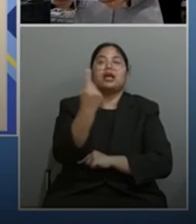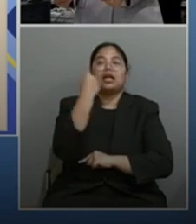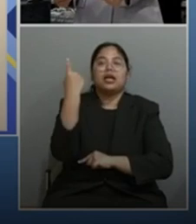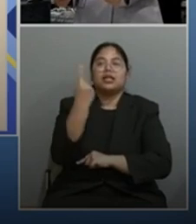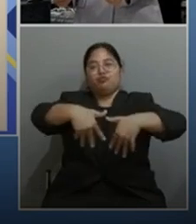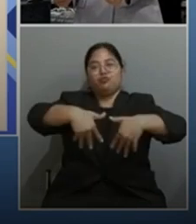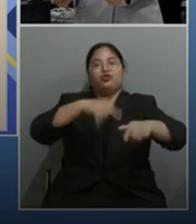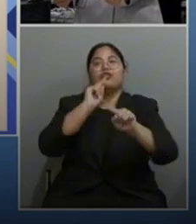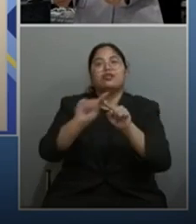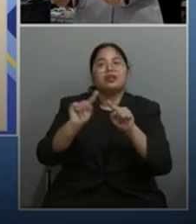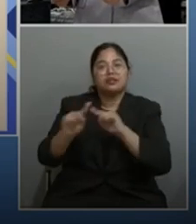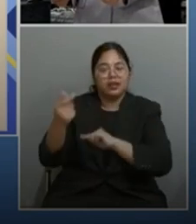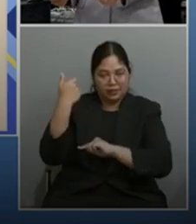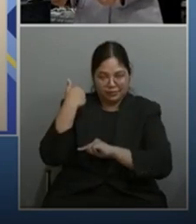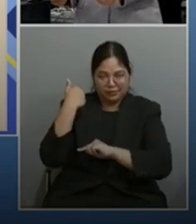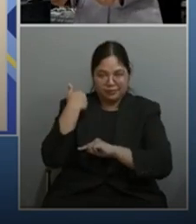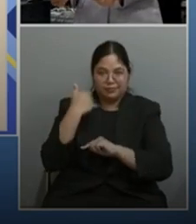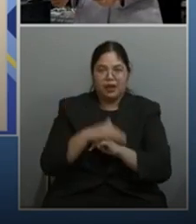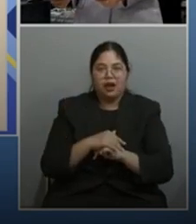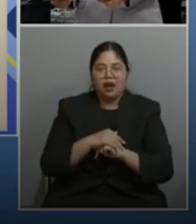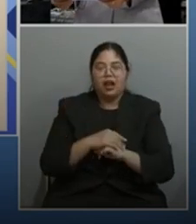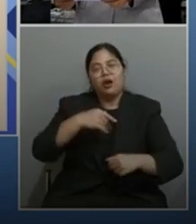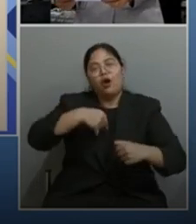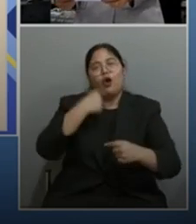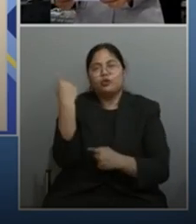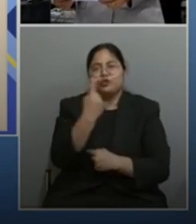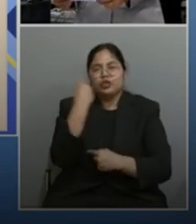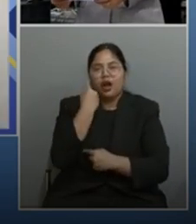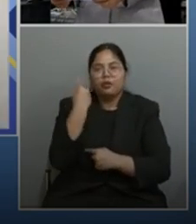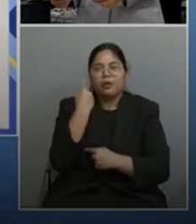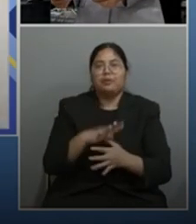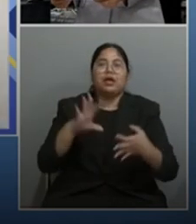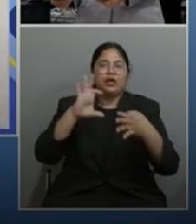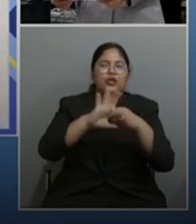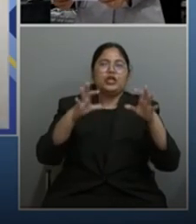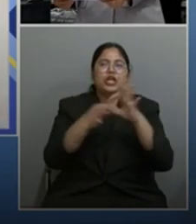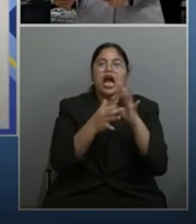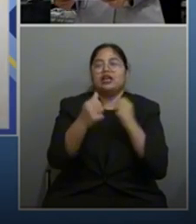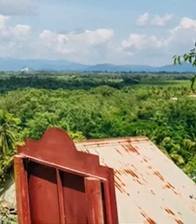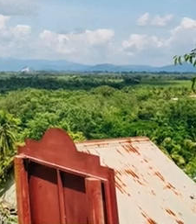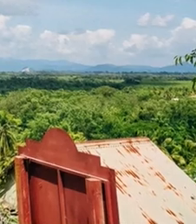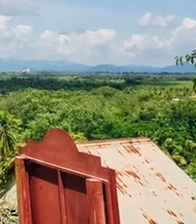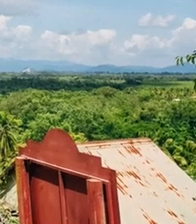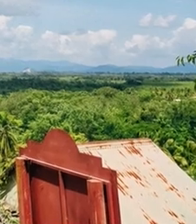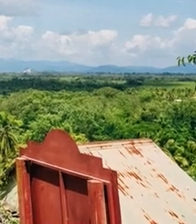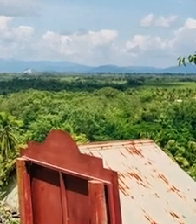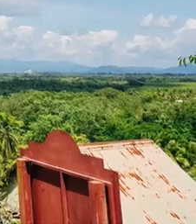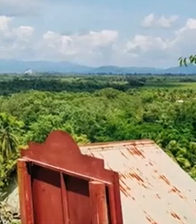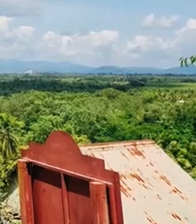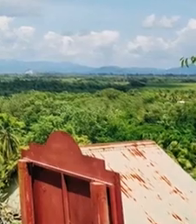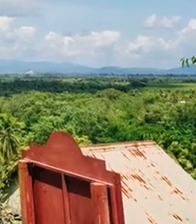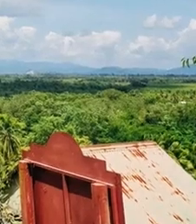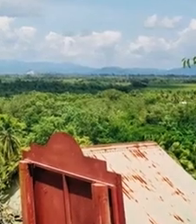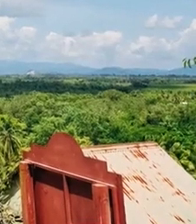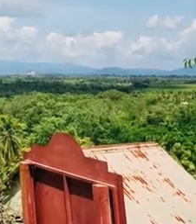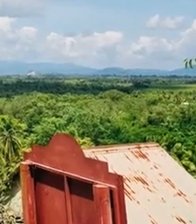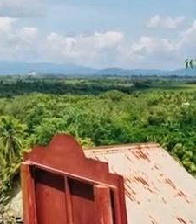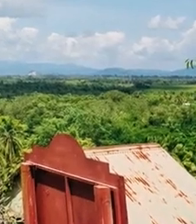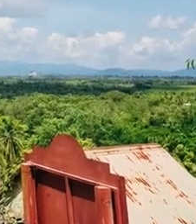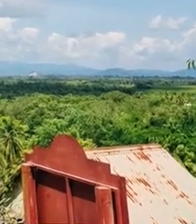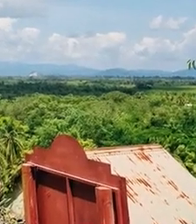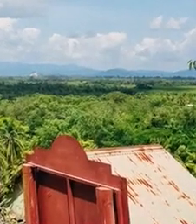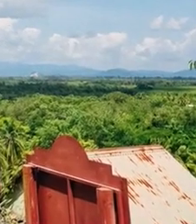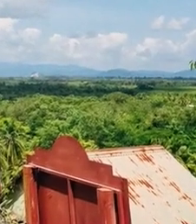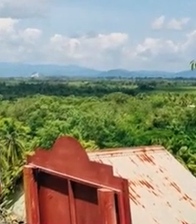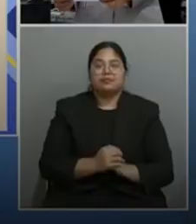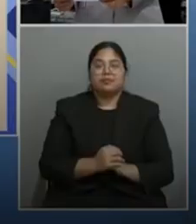วิถีชุมชนการท่เที่ยวสาย Avengerและทสำคัก็คือเป็การทเที่วสายมูเพรเรามีวดเขาอออวเป็วัดที่เช